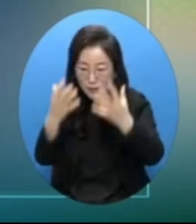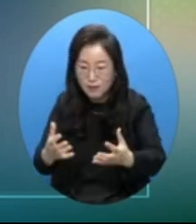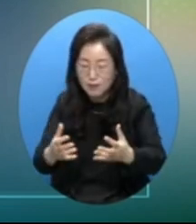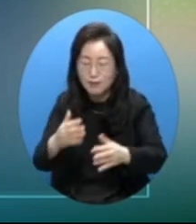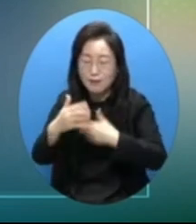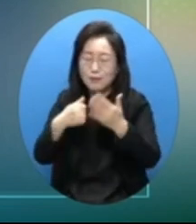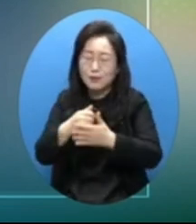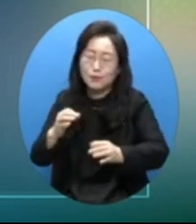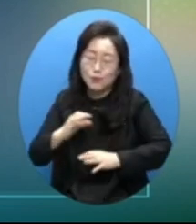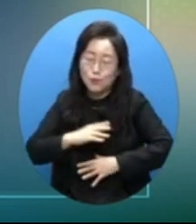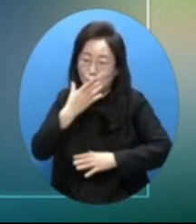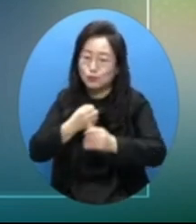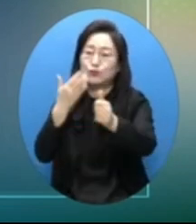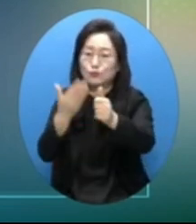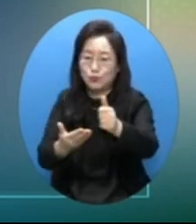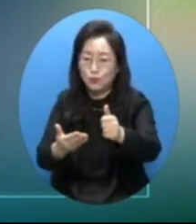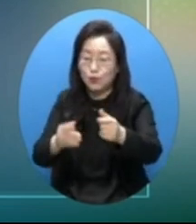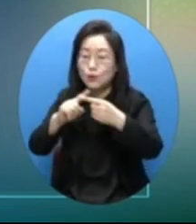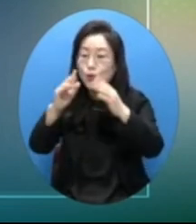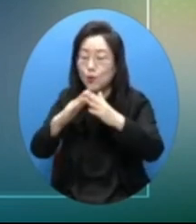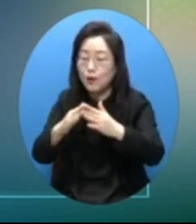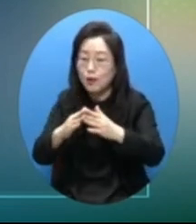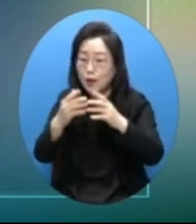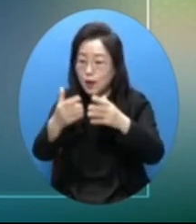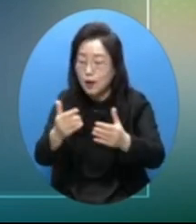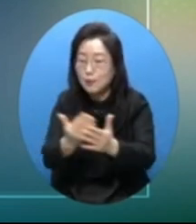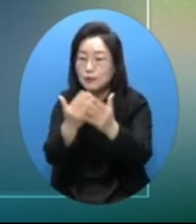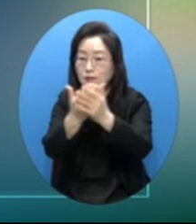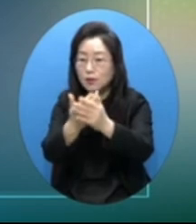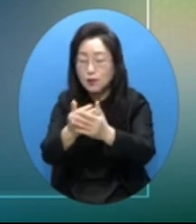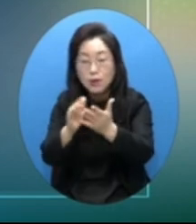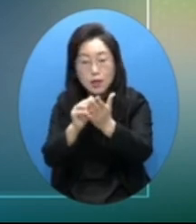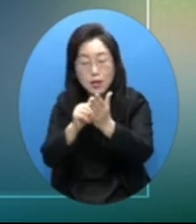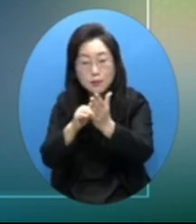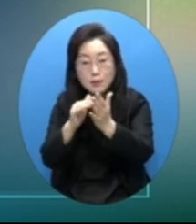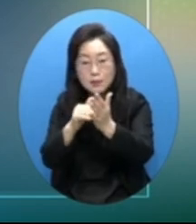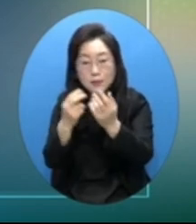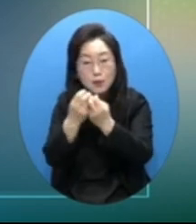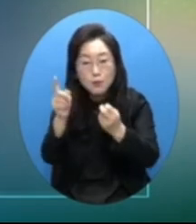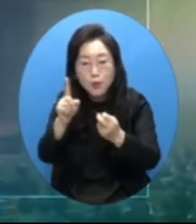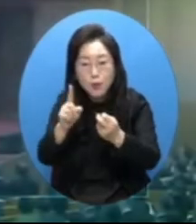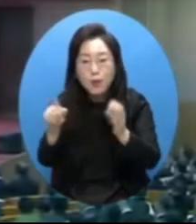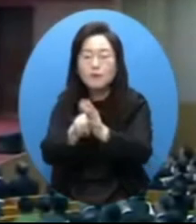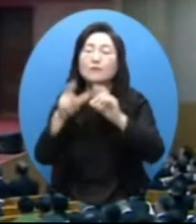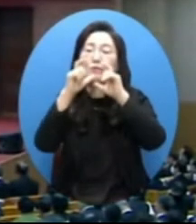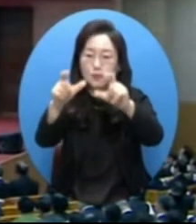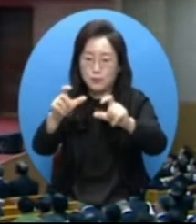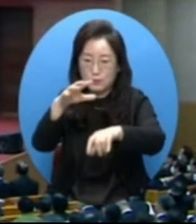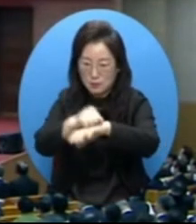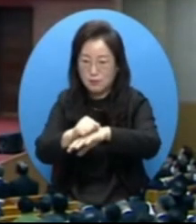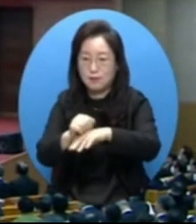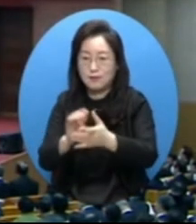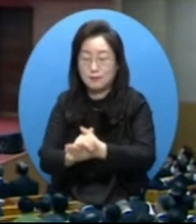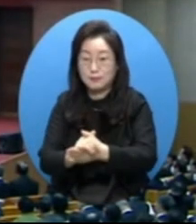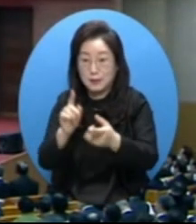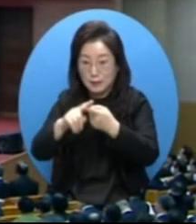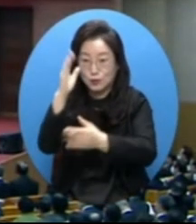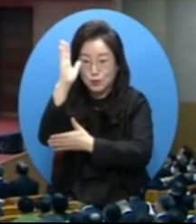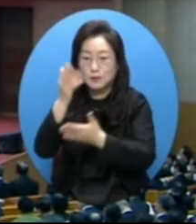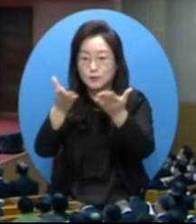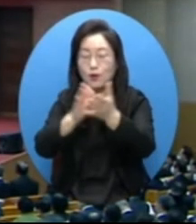은혜를 주셨습니다 교회 성장의 비결에 그의 믿음의 선포 선포 기도가 있습니다 목사님은 선포기도를 이렇게 설명합니다